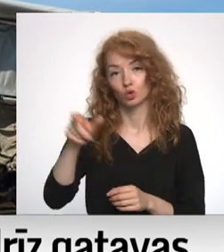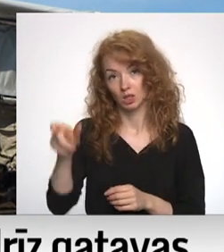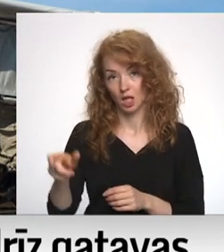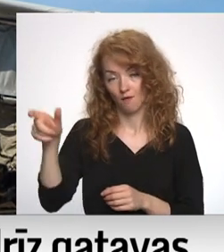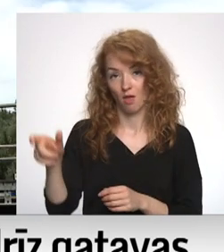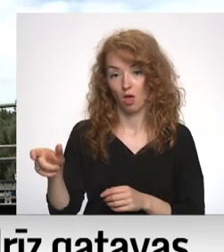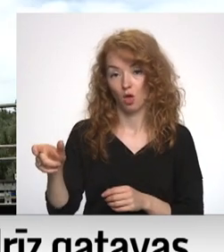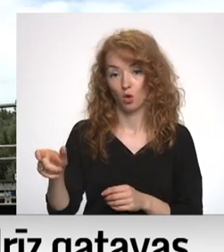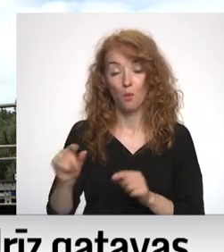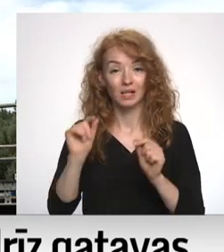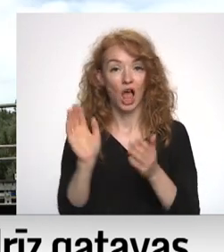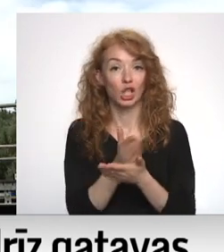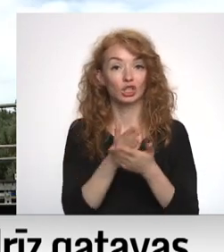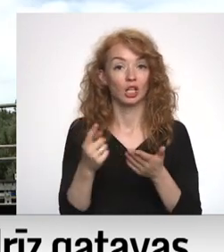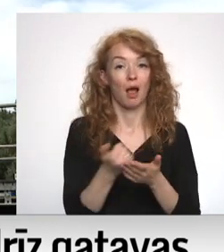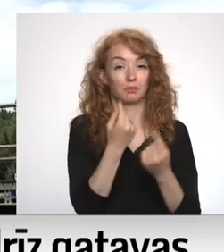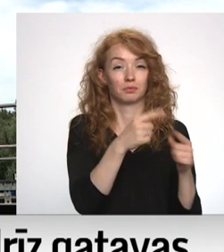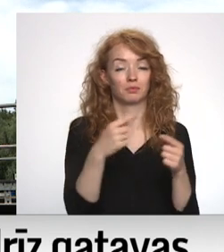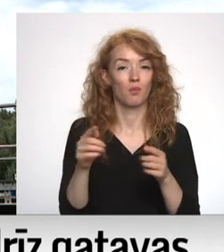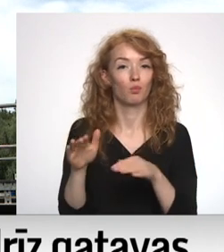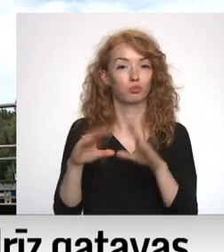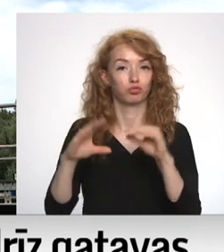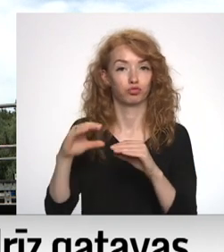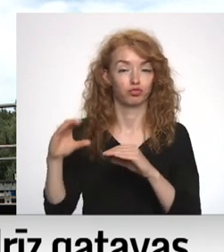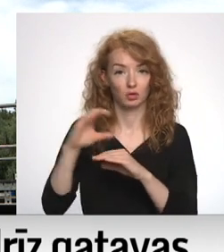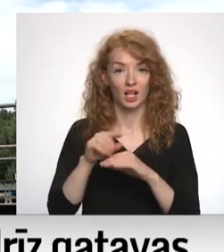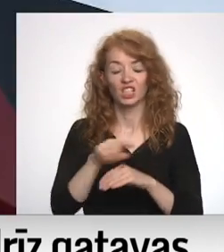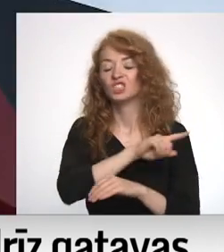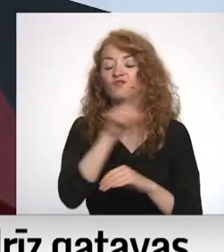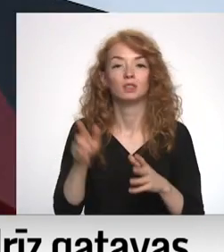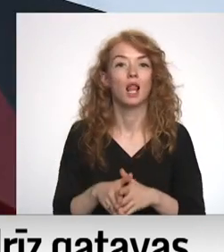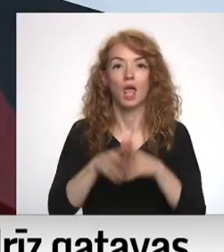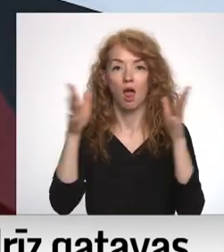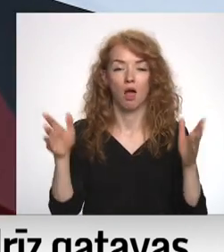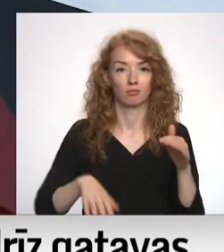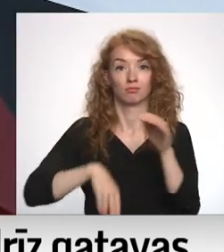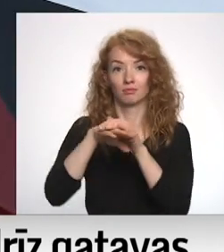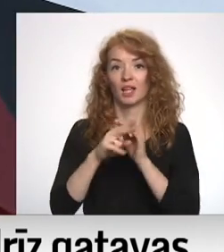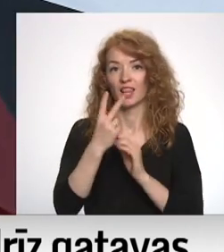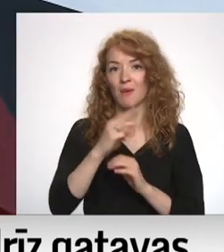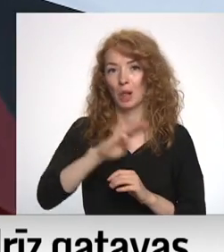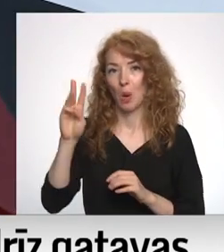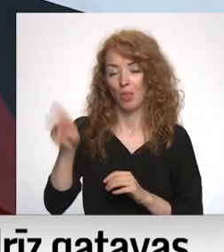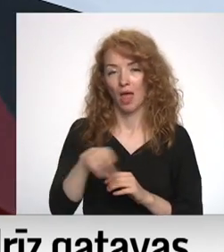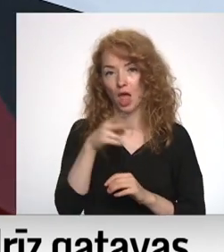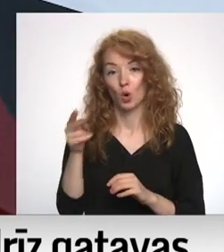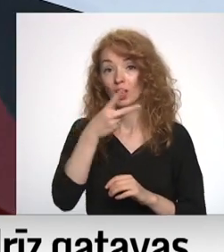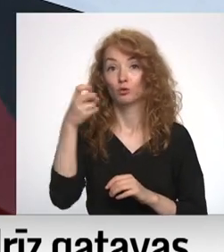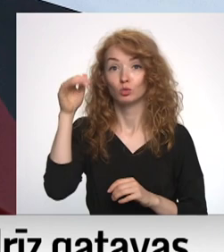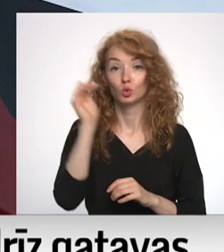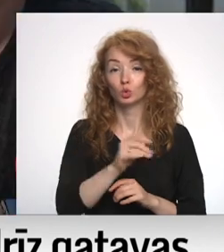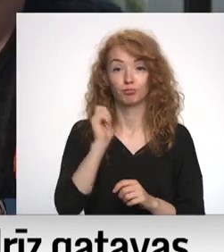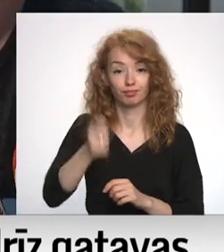cilvēku. Atšķirīgs no citiem gadiem ir arī finansējums. Tas ir līdz šim lielākais, sasniedzot 2 miljonus eiro. 200